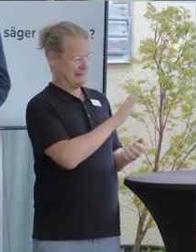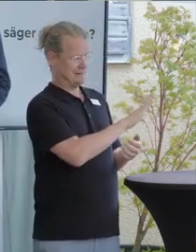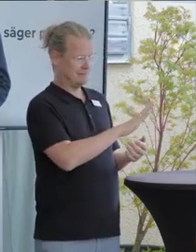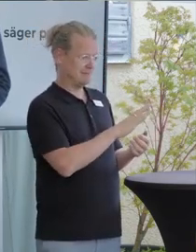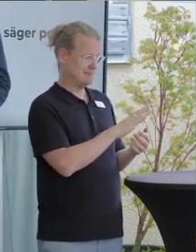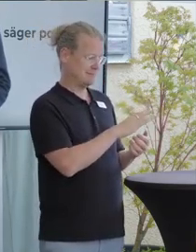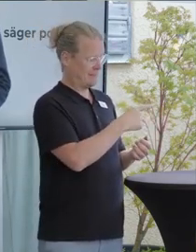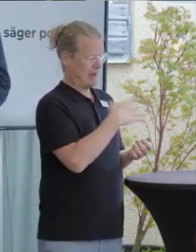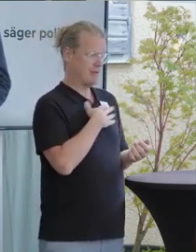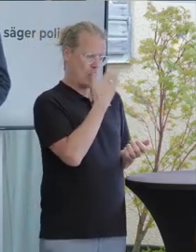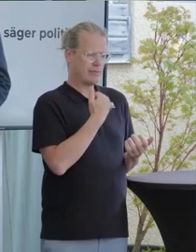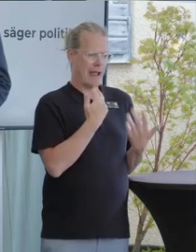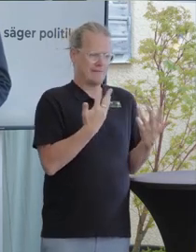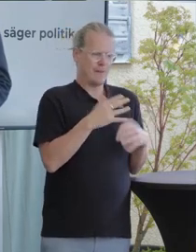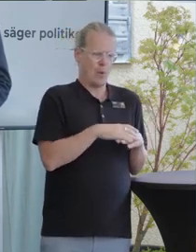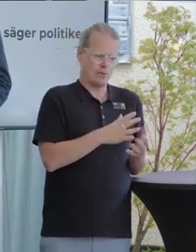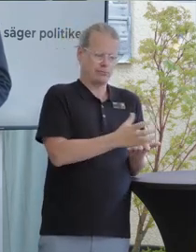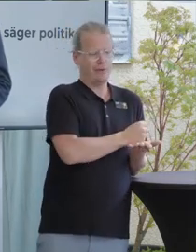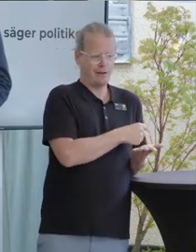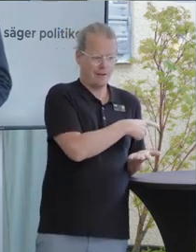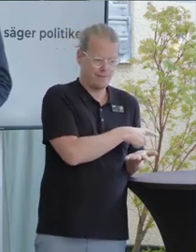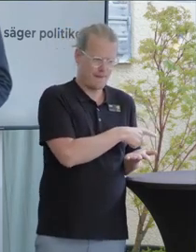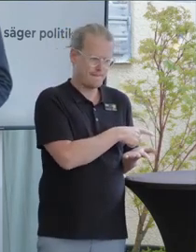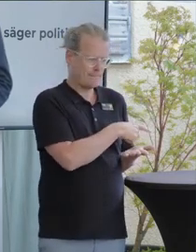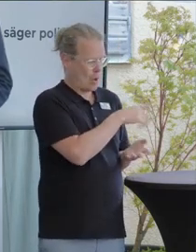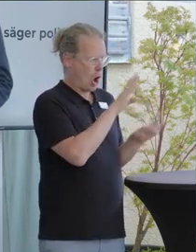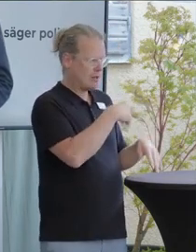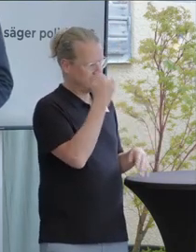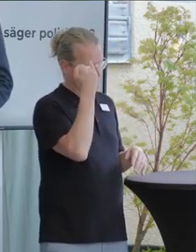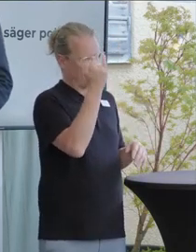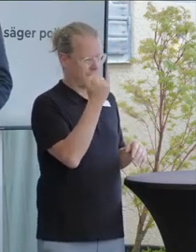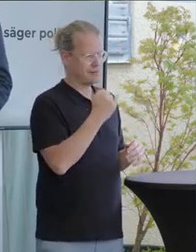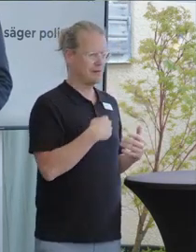här samtalet också som du pratade om. Så. Absolut.